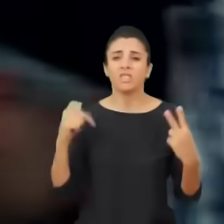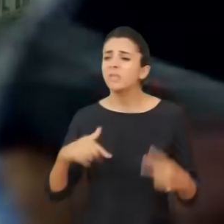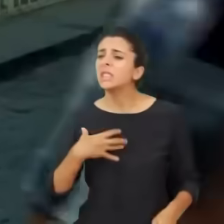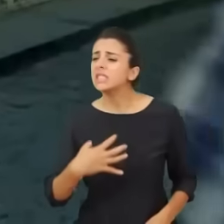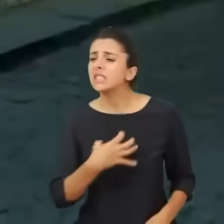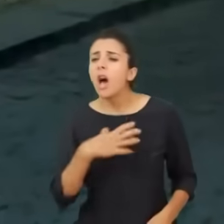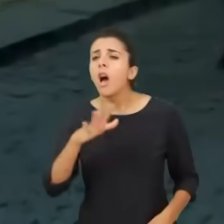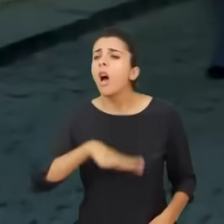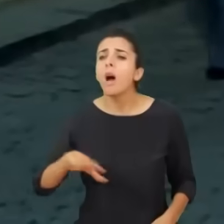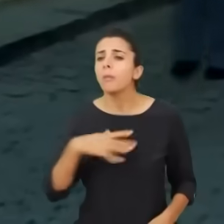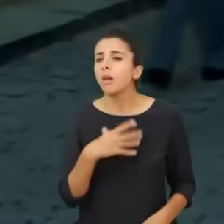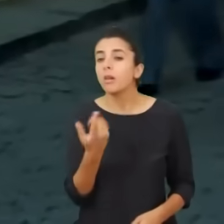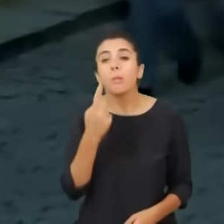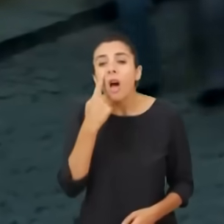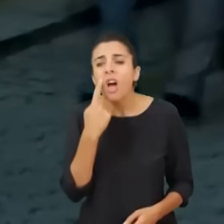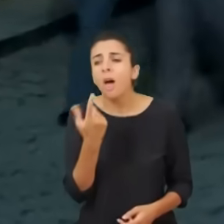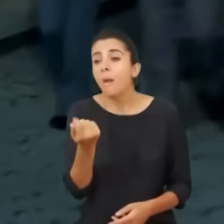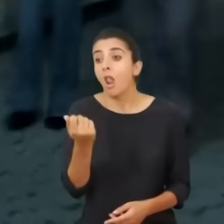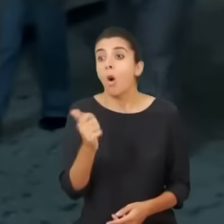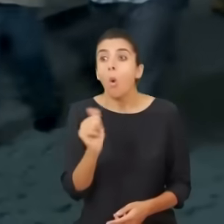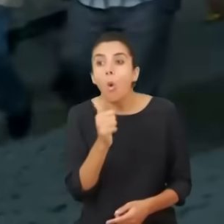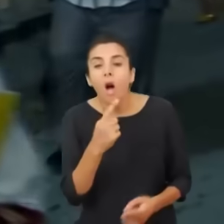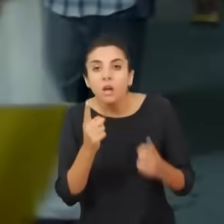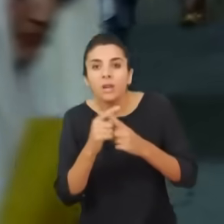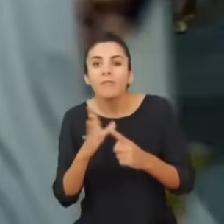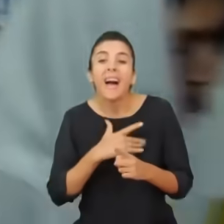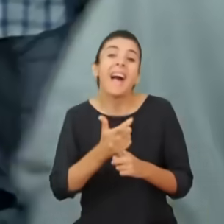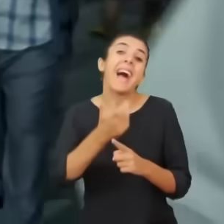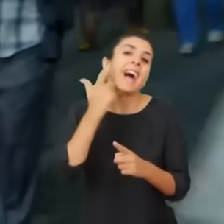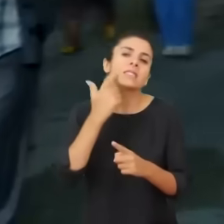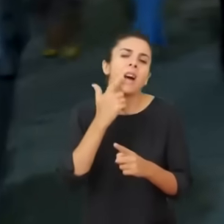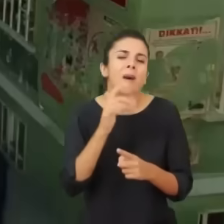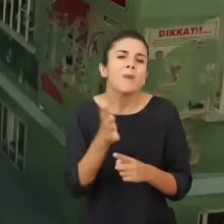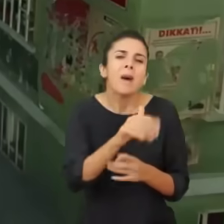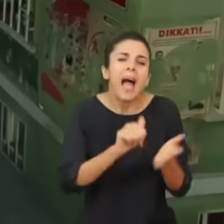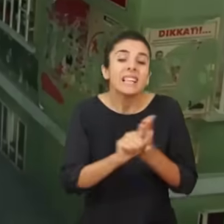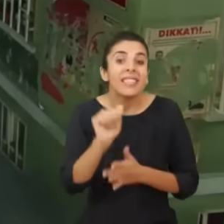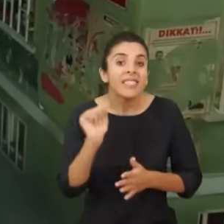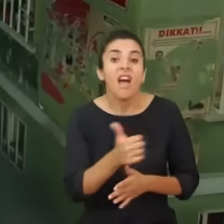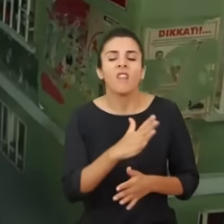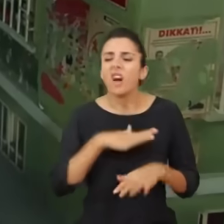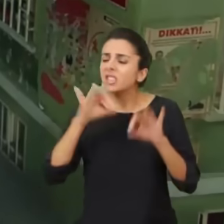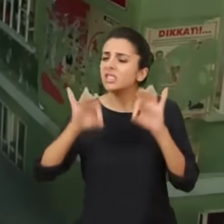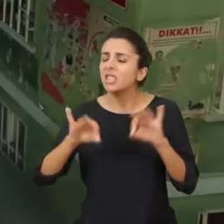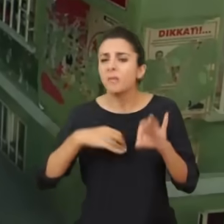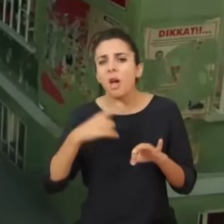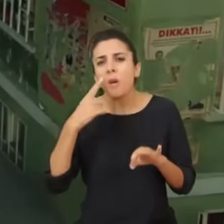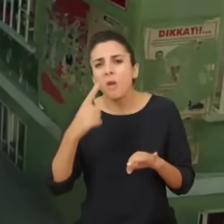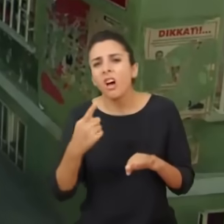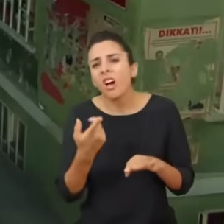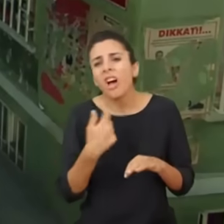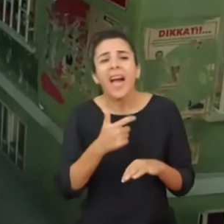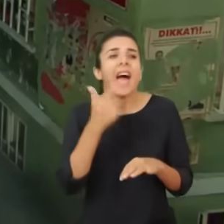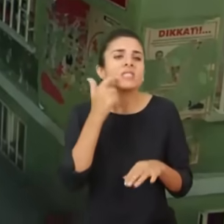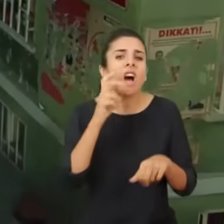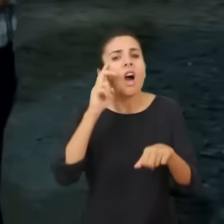olduklarımızın sadece fiyatları var. O yıllarda ise her şeyin değeri vardı. Şimdi ise o günlerin anısı